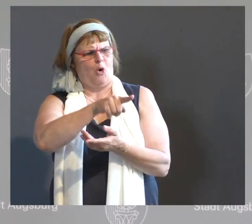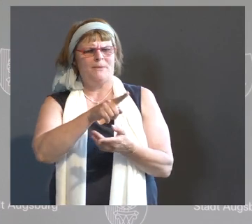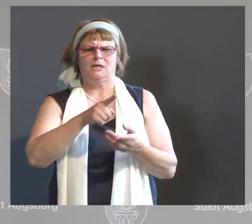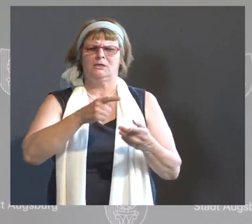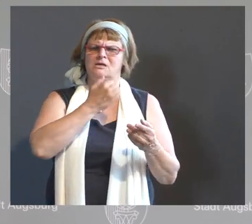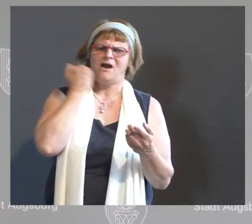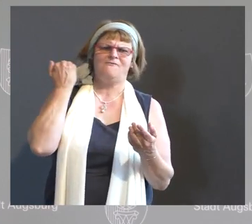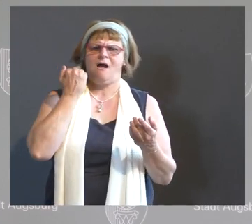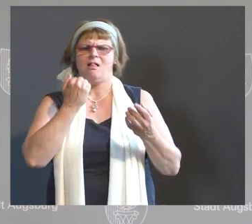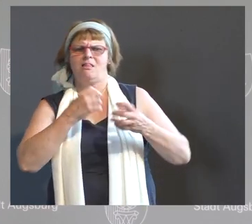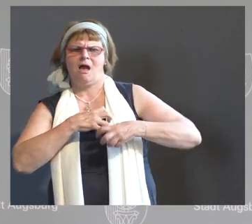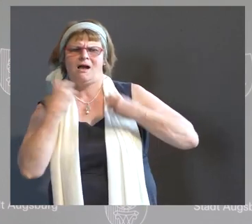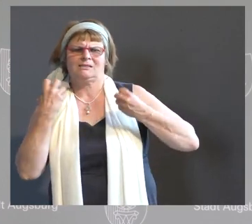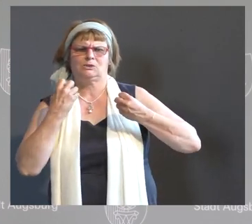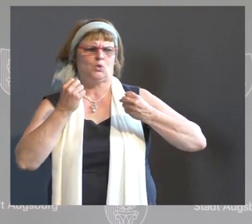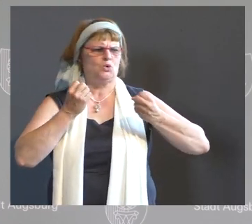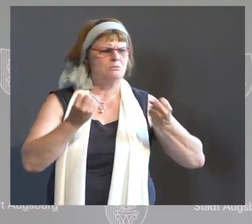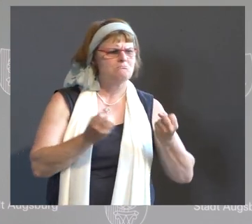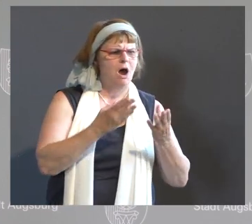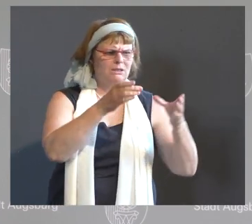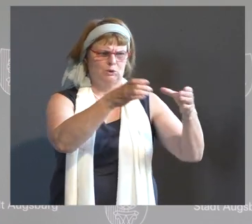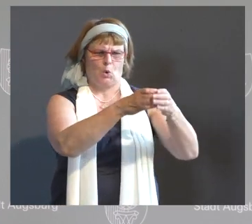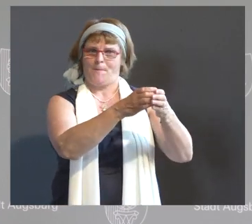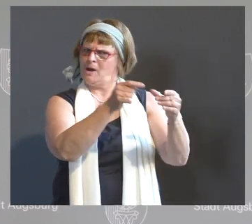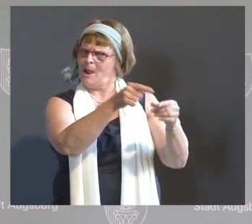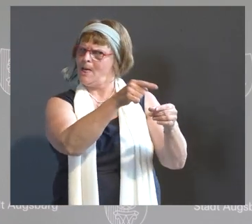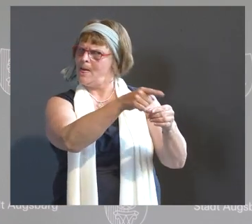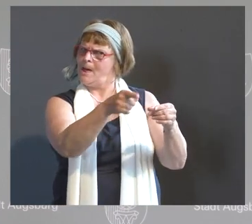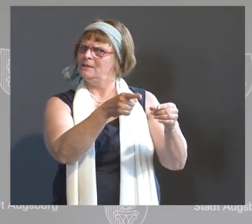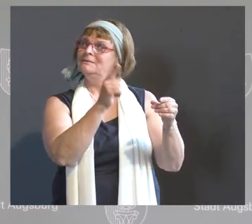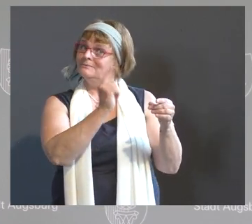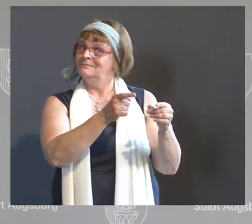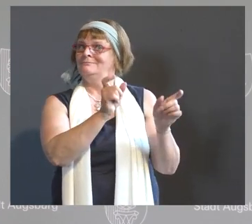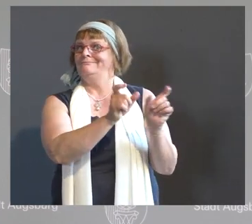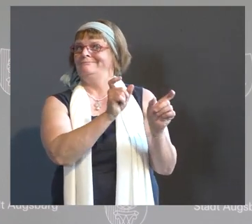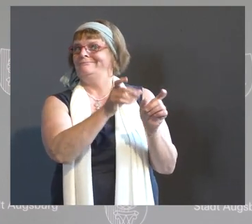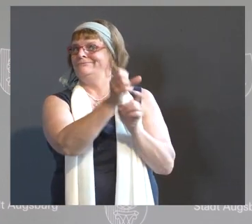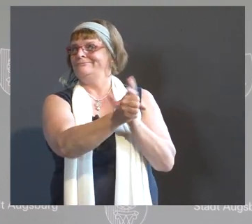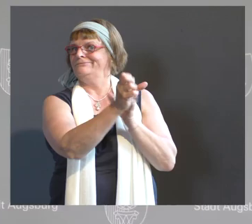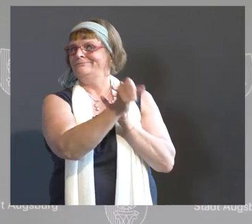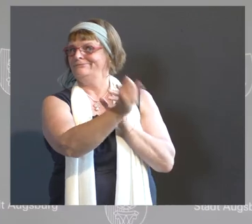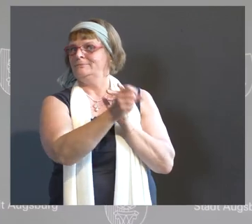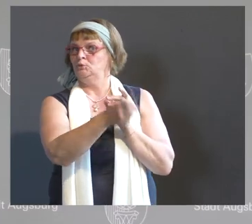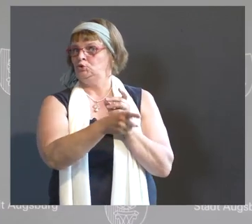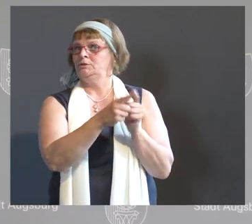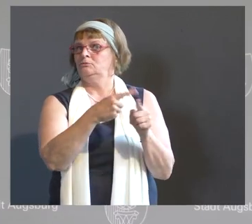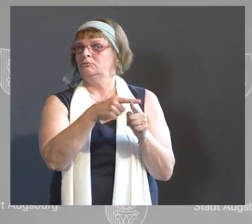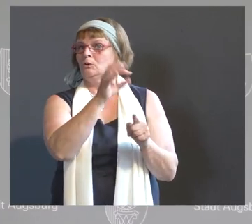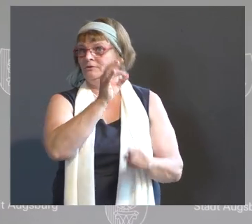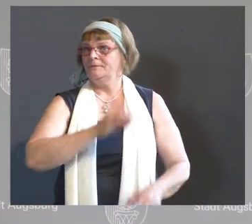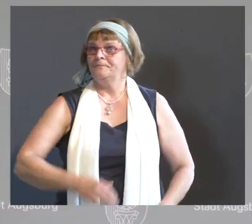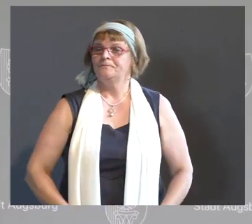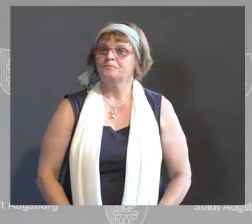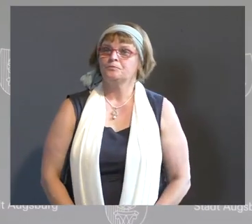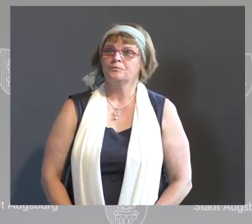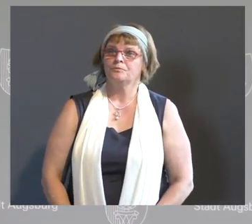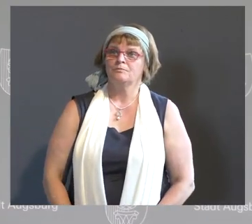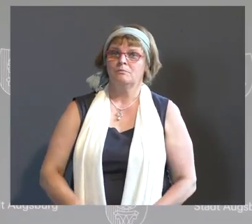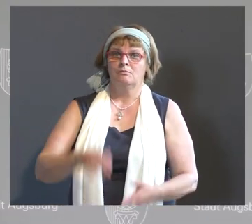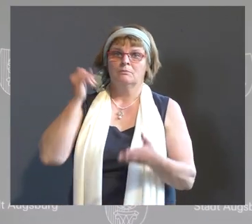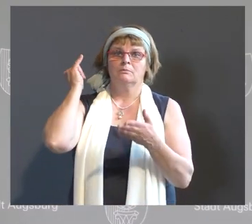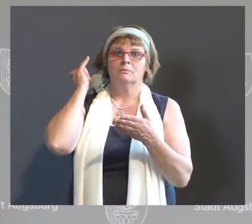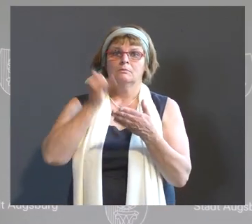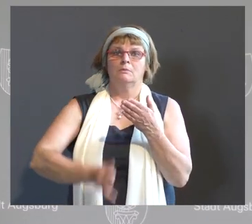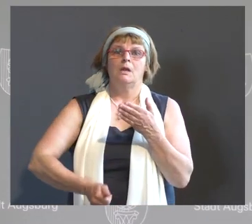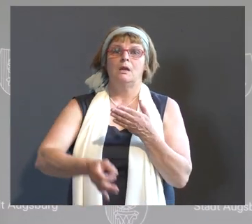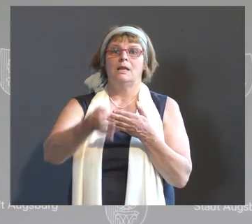Krawall auszuüben, um Gewalt auszuüben, die müssen wir lokalisieren und isolieren. So, die letzte Frage.